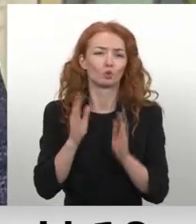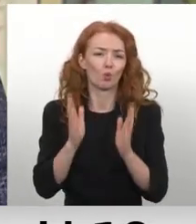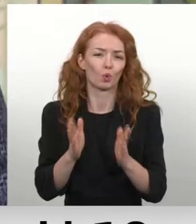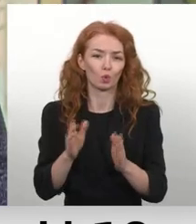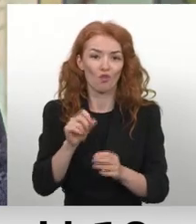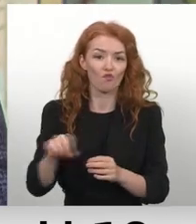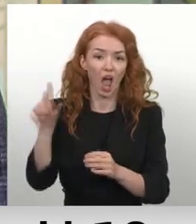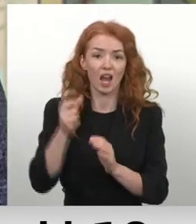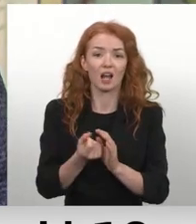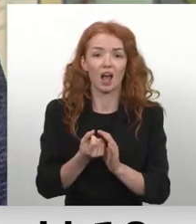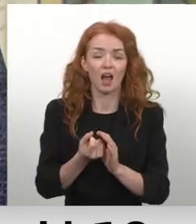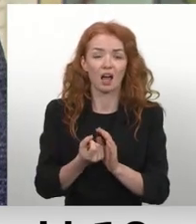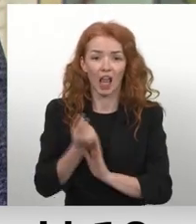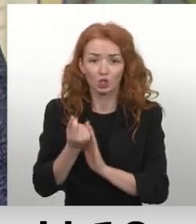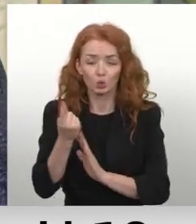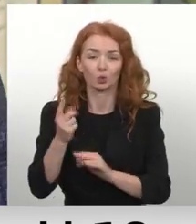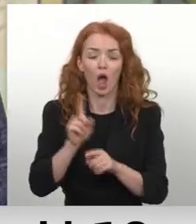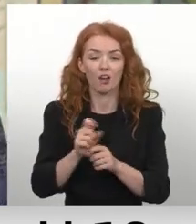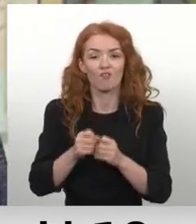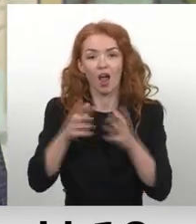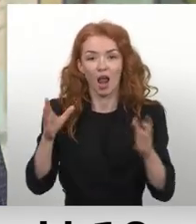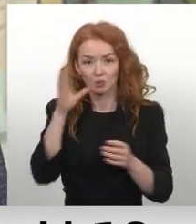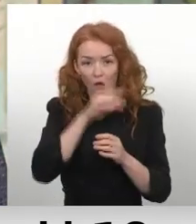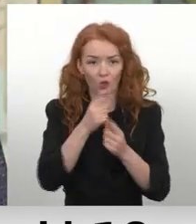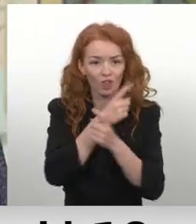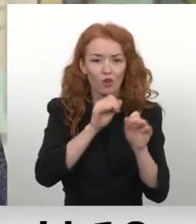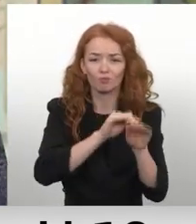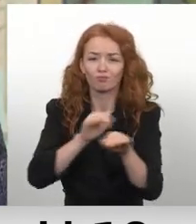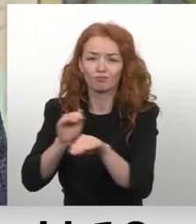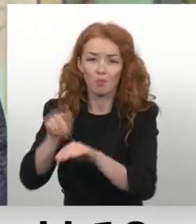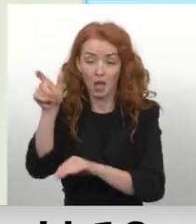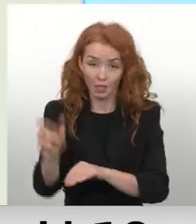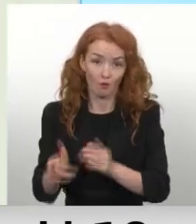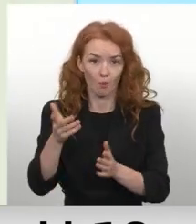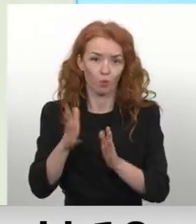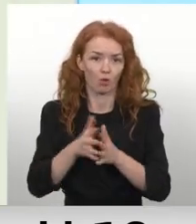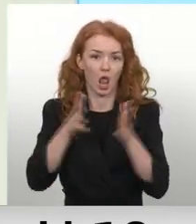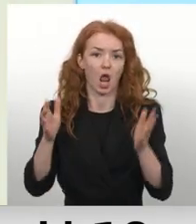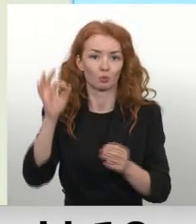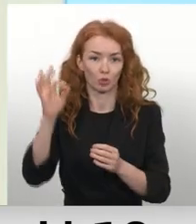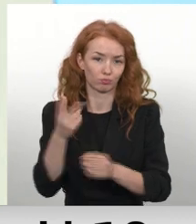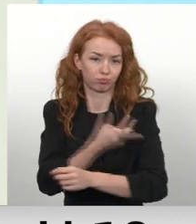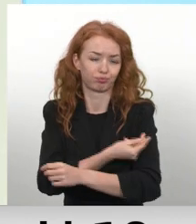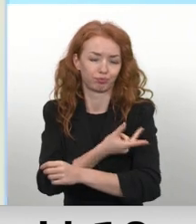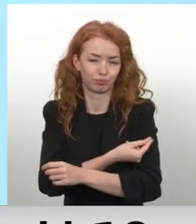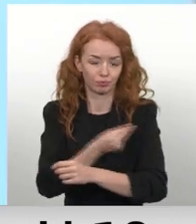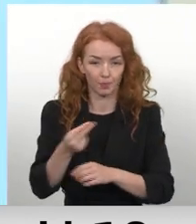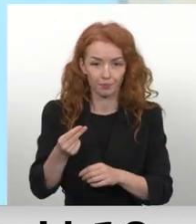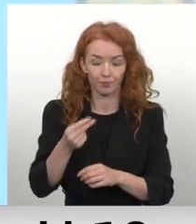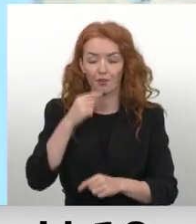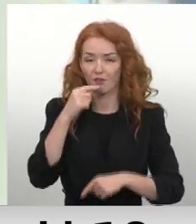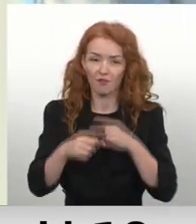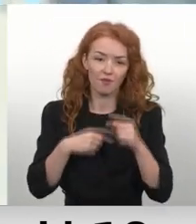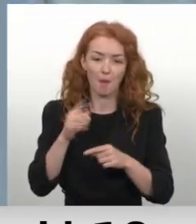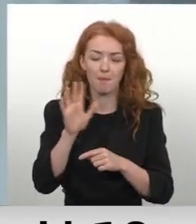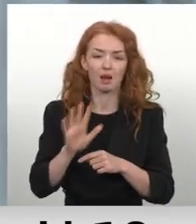šie resursi un vairāk pacientu informētības, domāju, mēs noteikti sasniegtu lielākas aptveres. Epidēmijas laikā gaisā parasti cirkulē